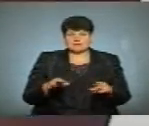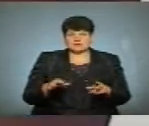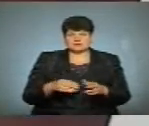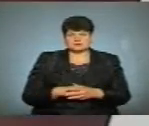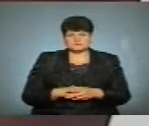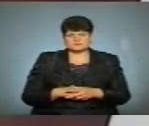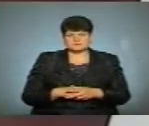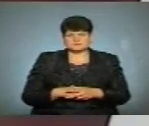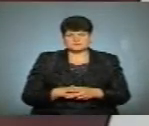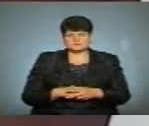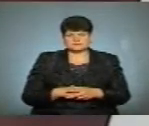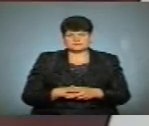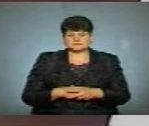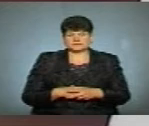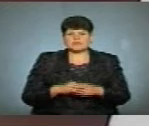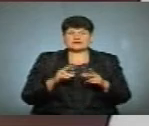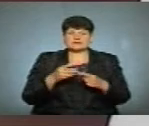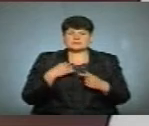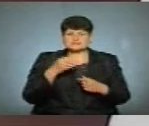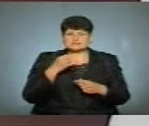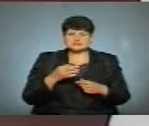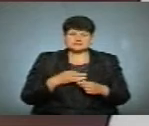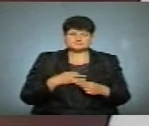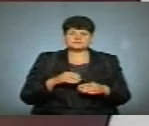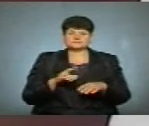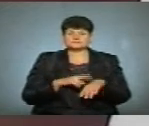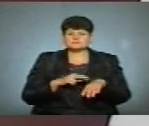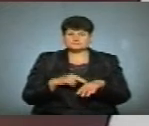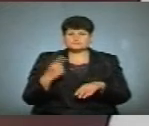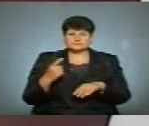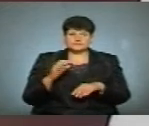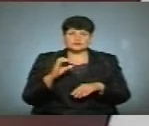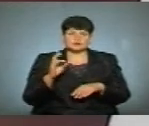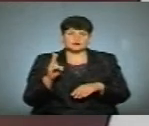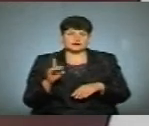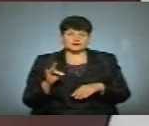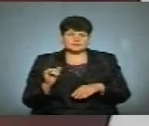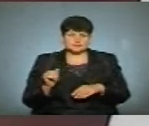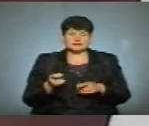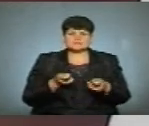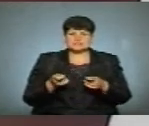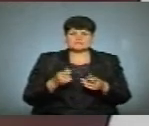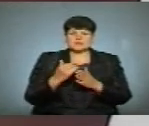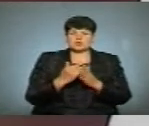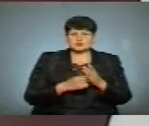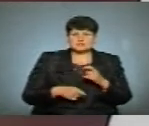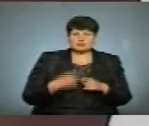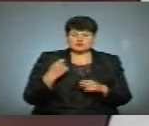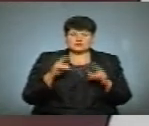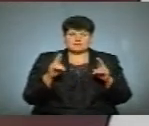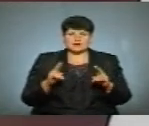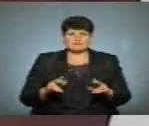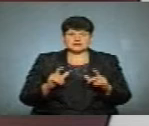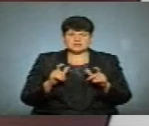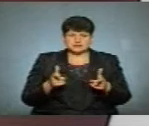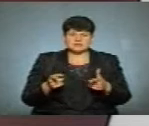прилітаємо. Як нам повідомив речник Нацполіції області Сергій Крета, адміністративних протоколів за порушення правил карантину